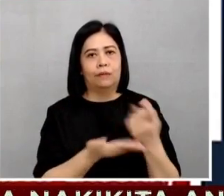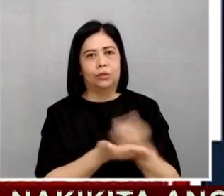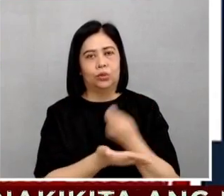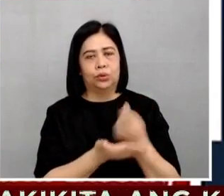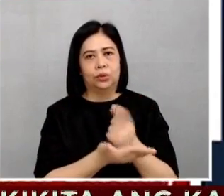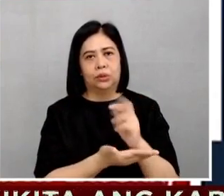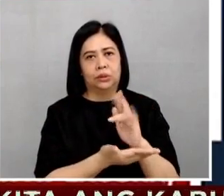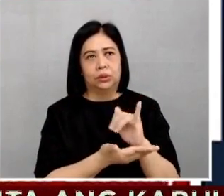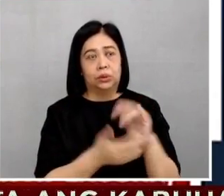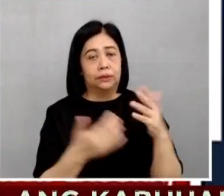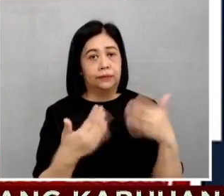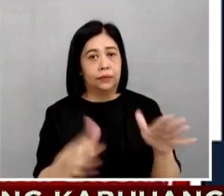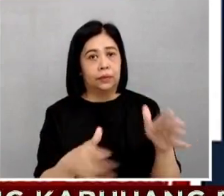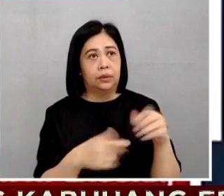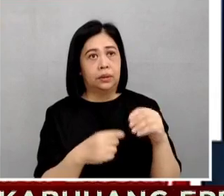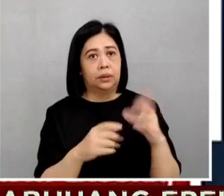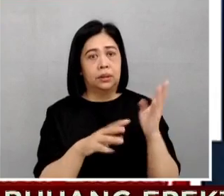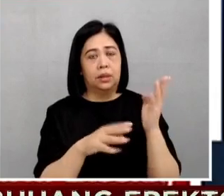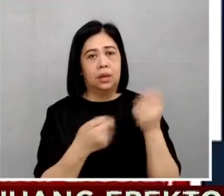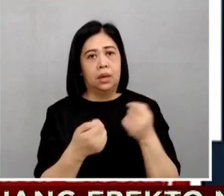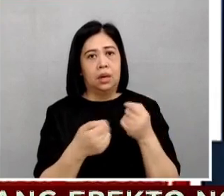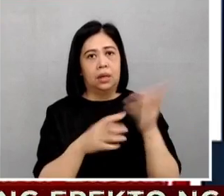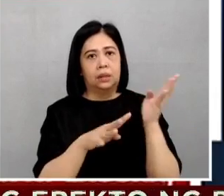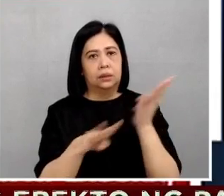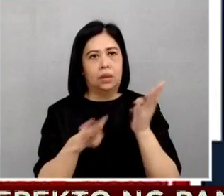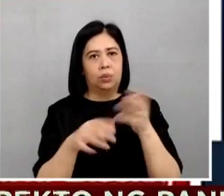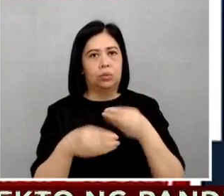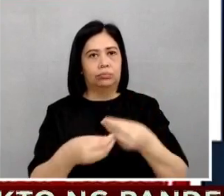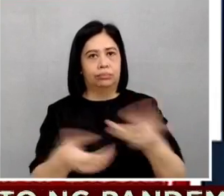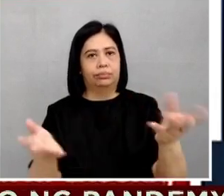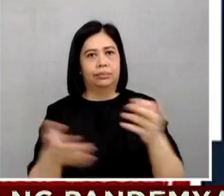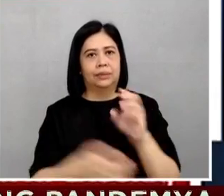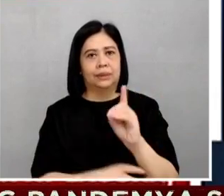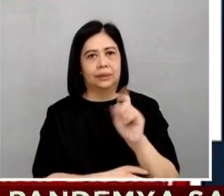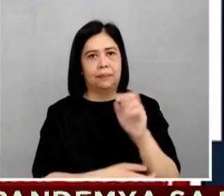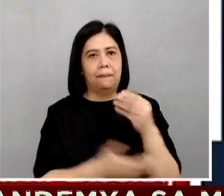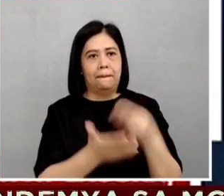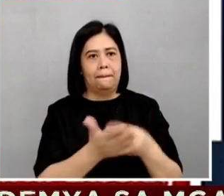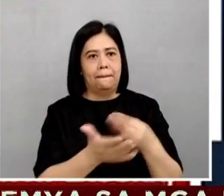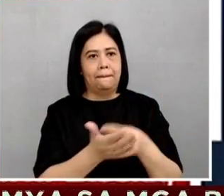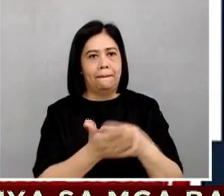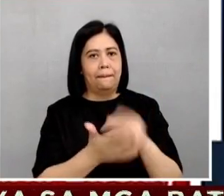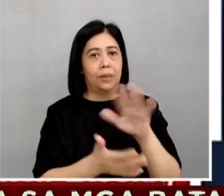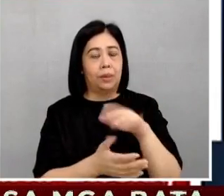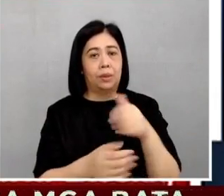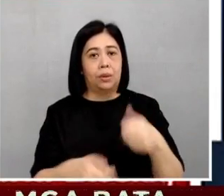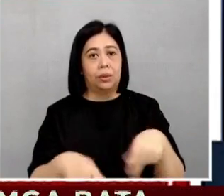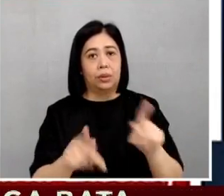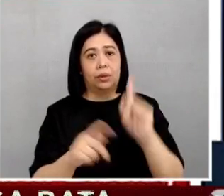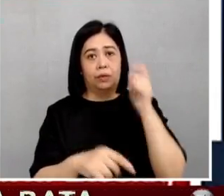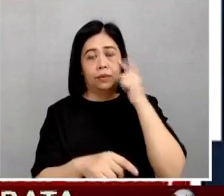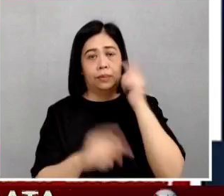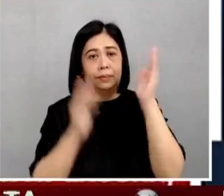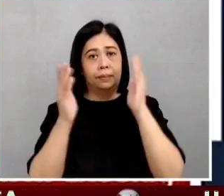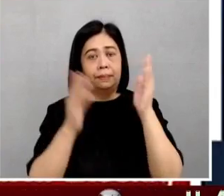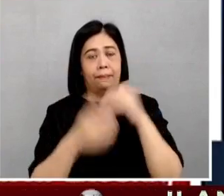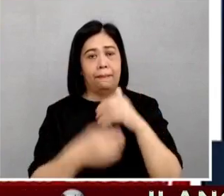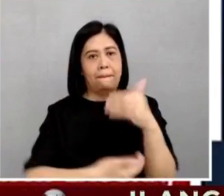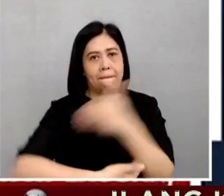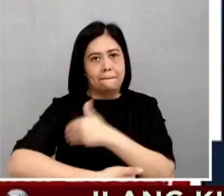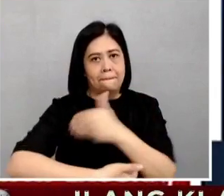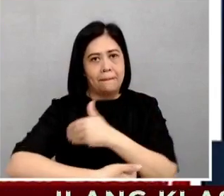po ay i-download o i-credit ng ating DTR ang pondo sa mga authorized government servicing banks ng ating